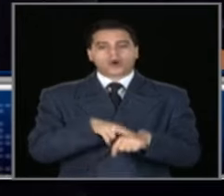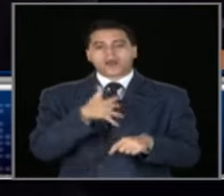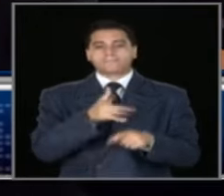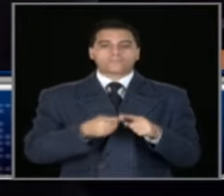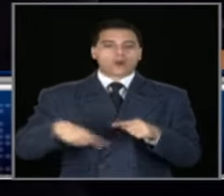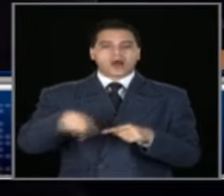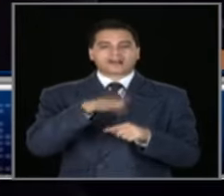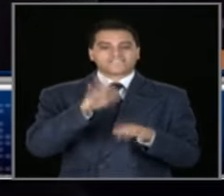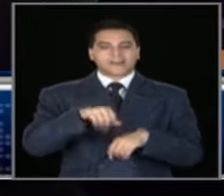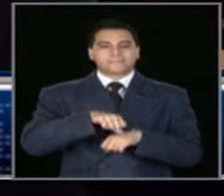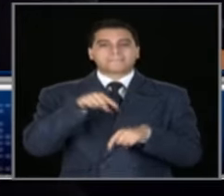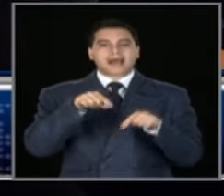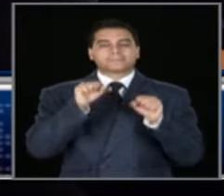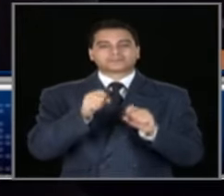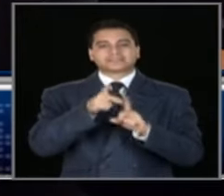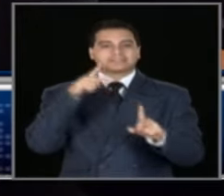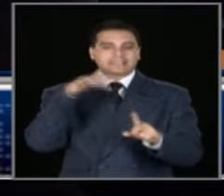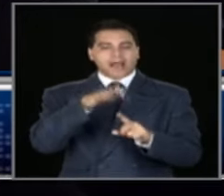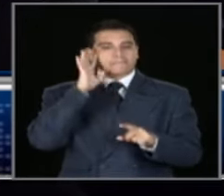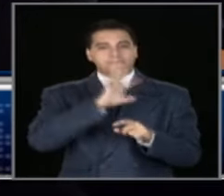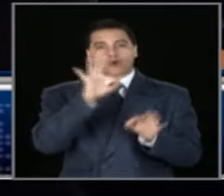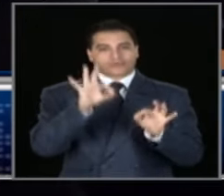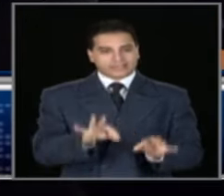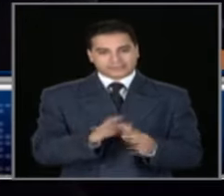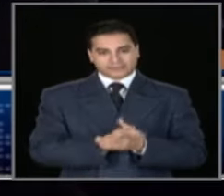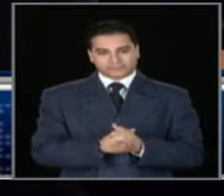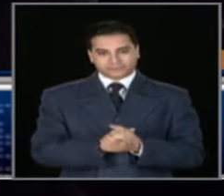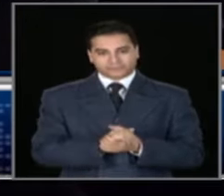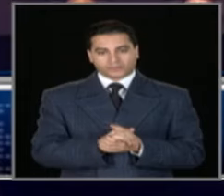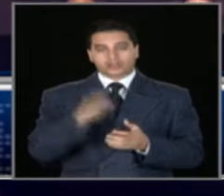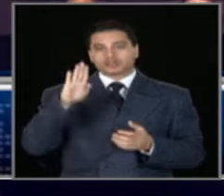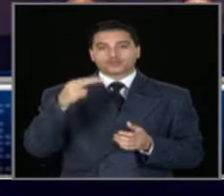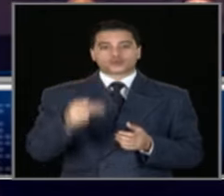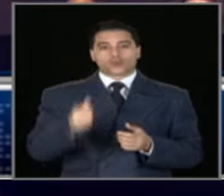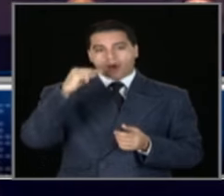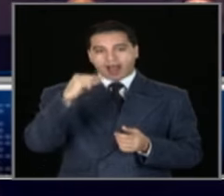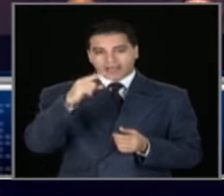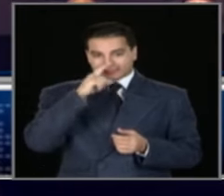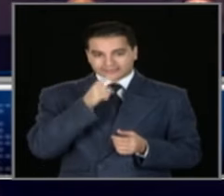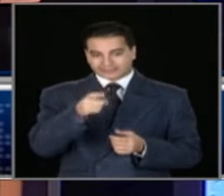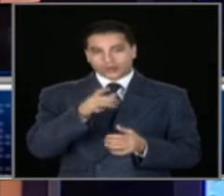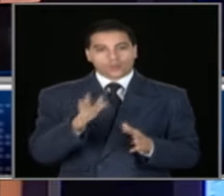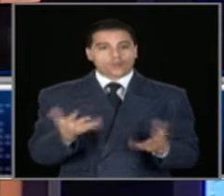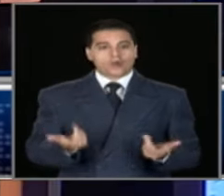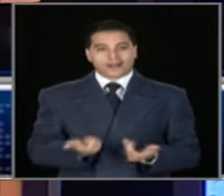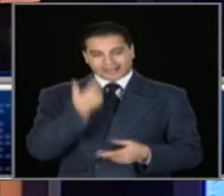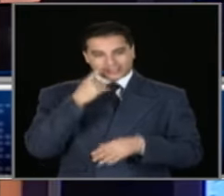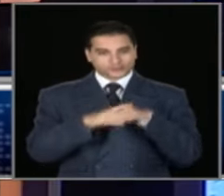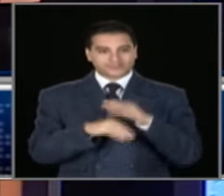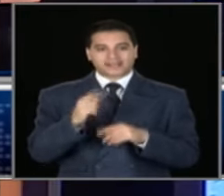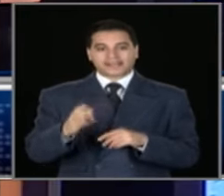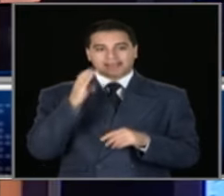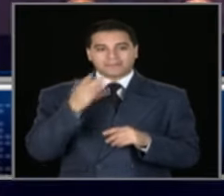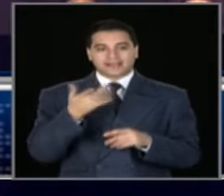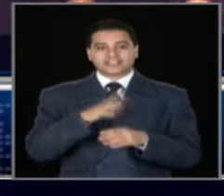والبحيره دي مكان سياحي مشهور جدا. سعاد رضا بيدبسوكي على طول ولا ايه؟ اجابتك يا